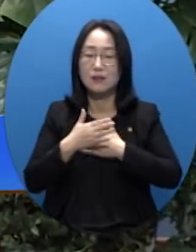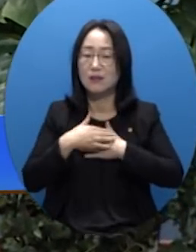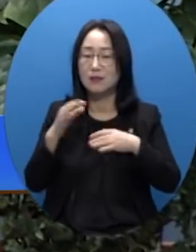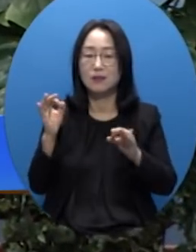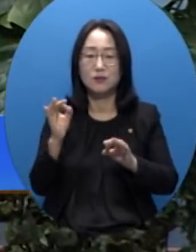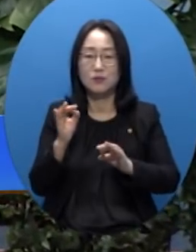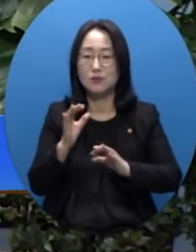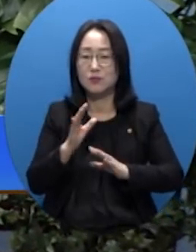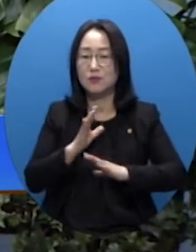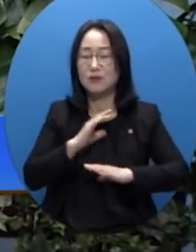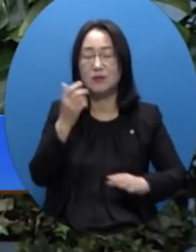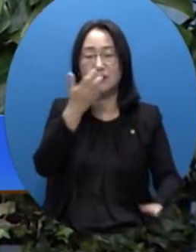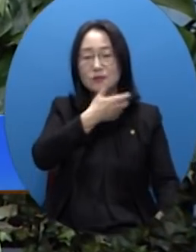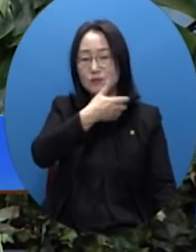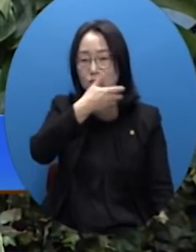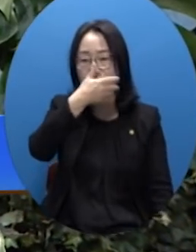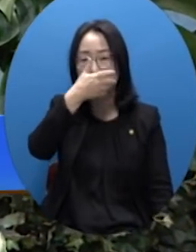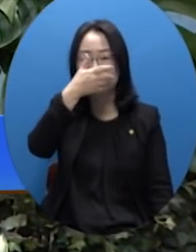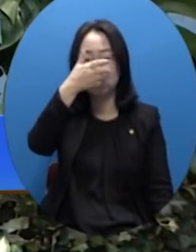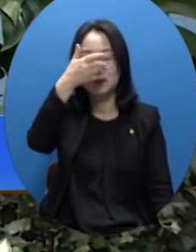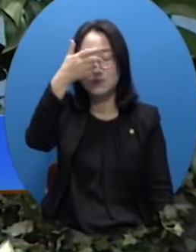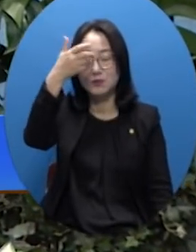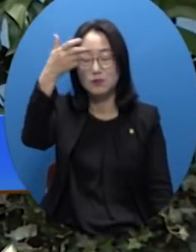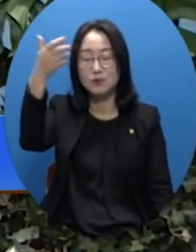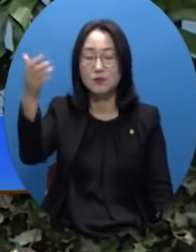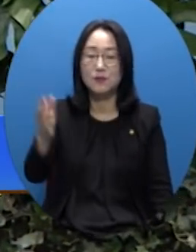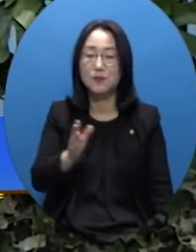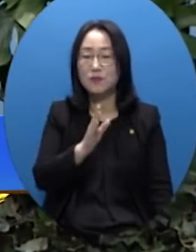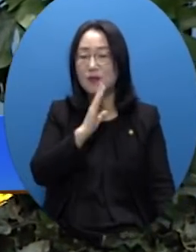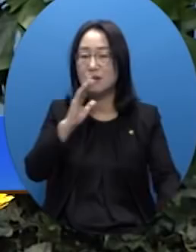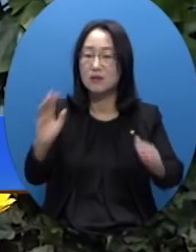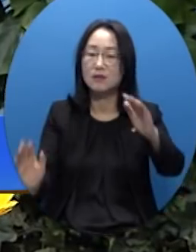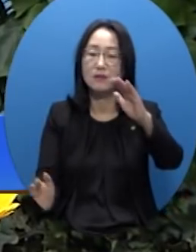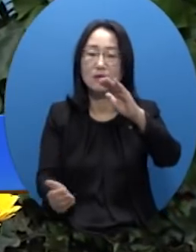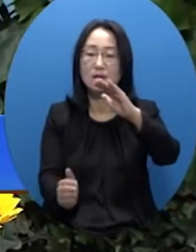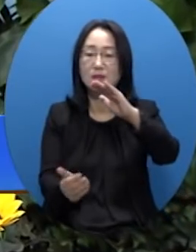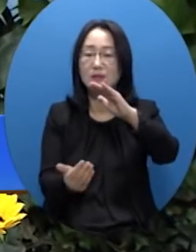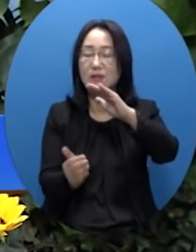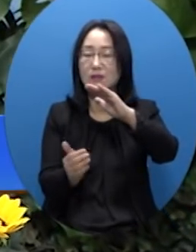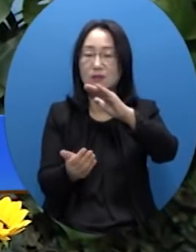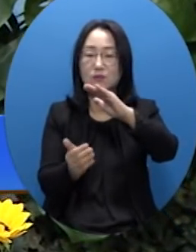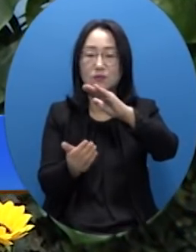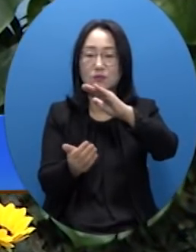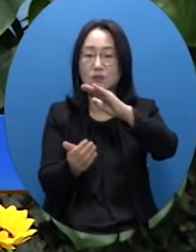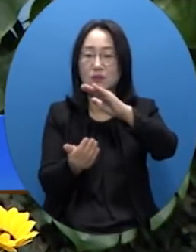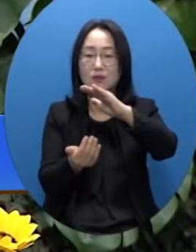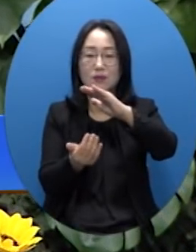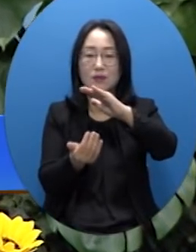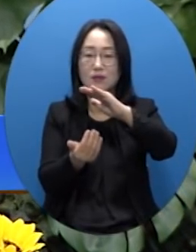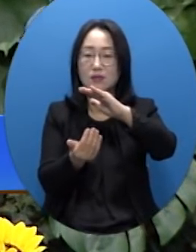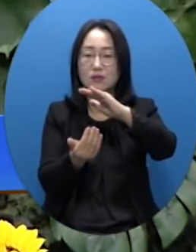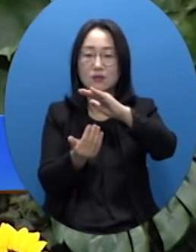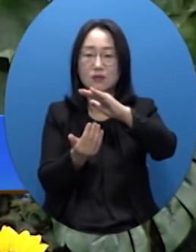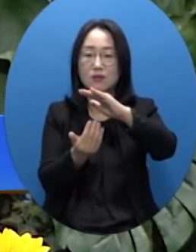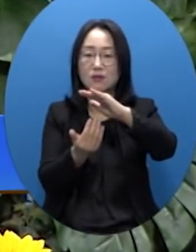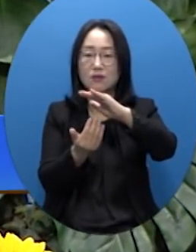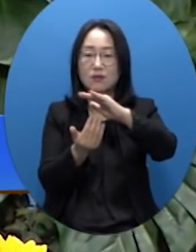예 나 loo 저 여기 부어